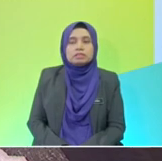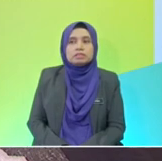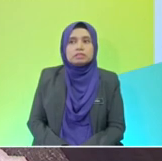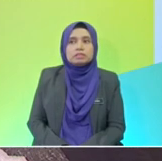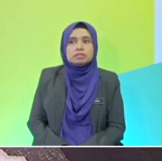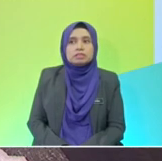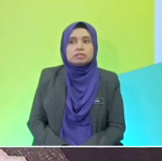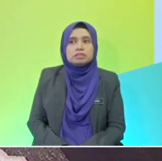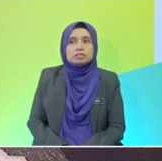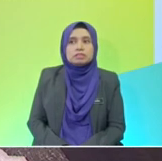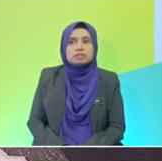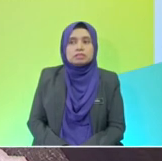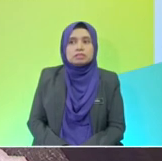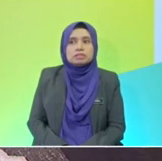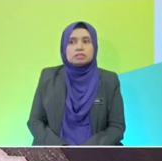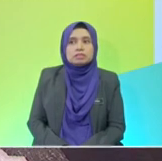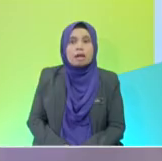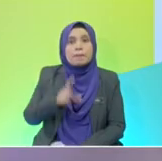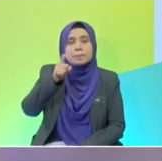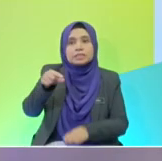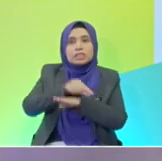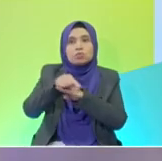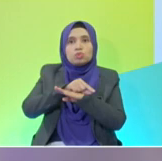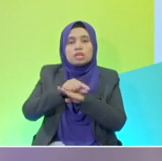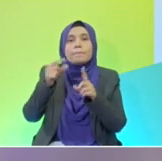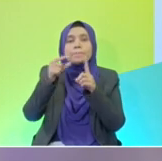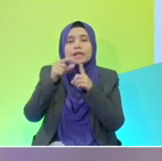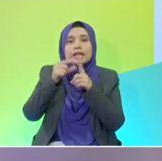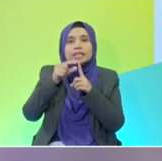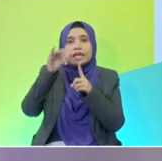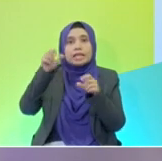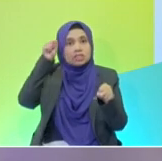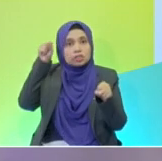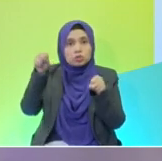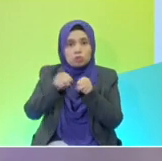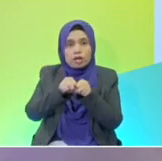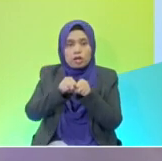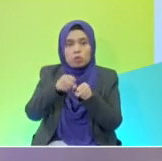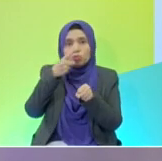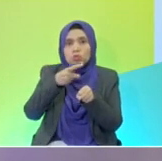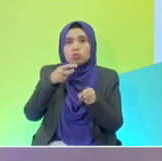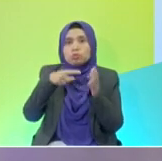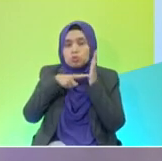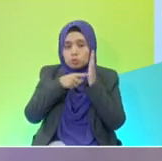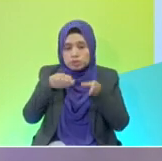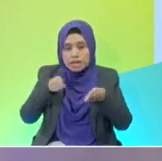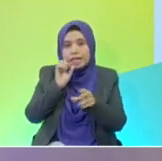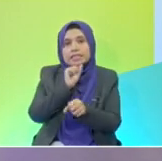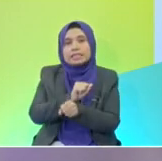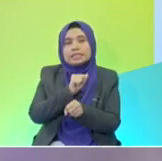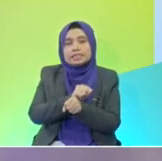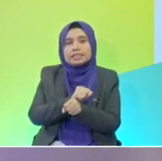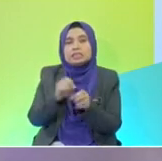seterusnya dekat sini Messi mengundurkan perkataan yang sesuai untuk menunjukkan jalan kecil secara teknikal Oke